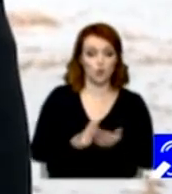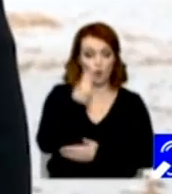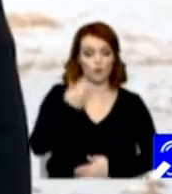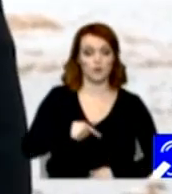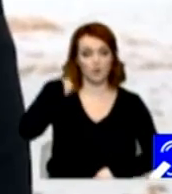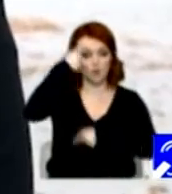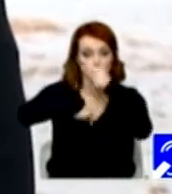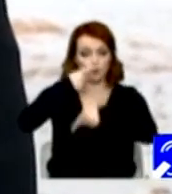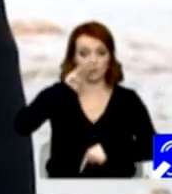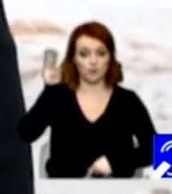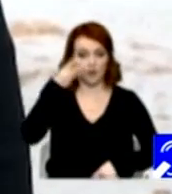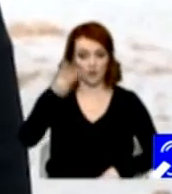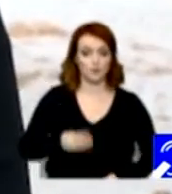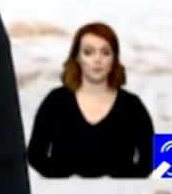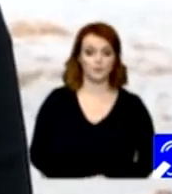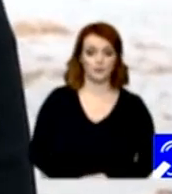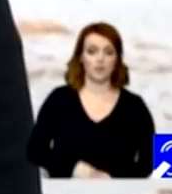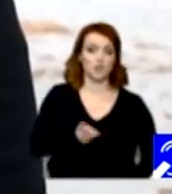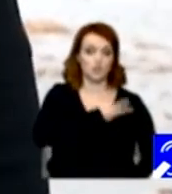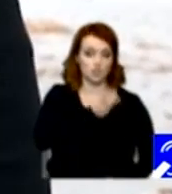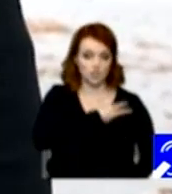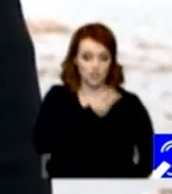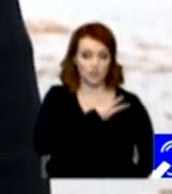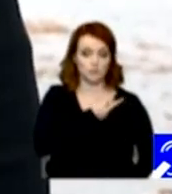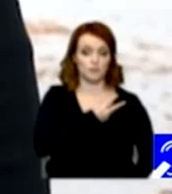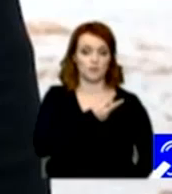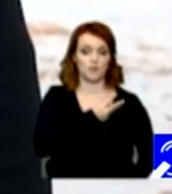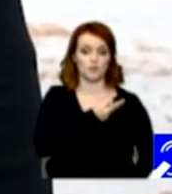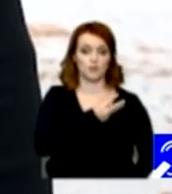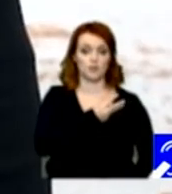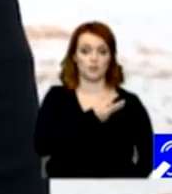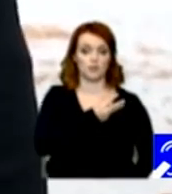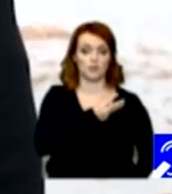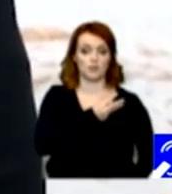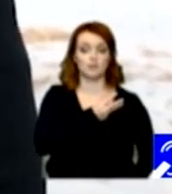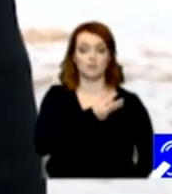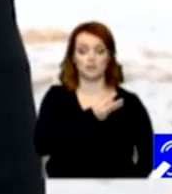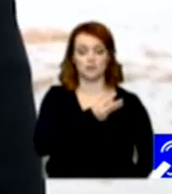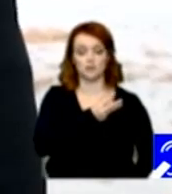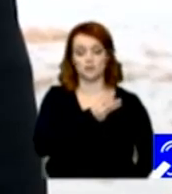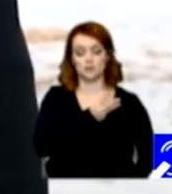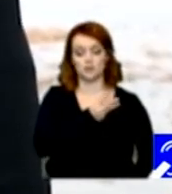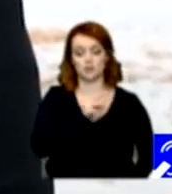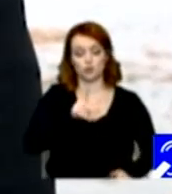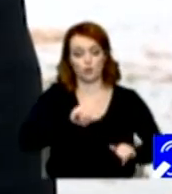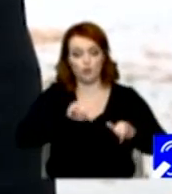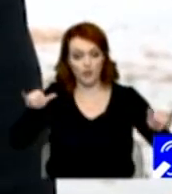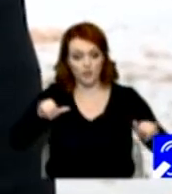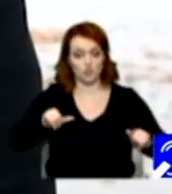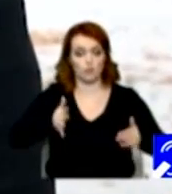în următorii trei ani ne dorim un context în care